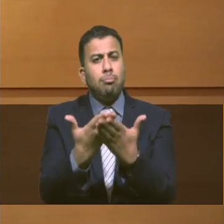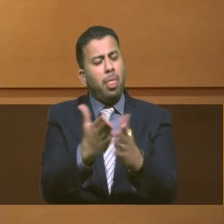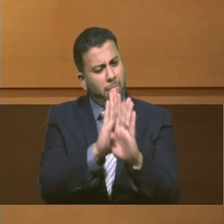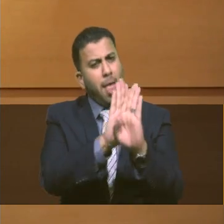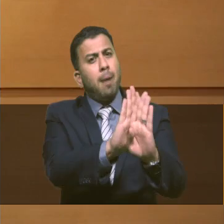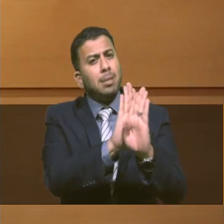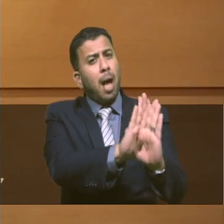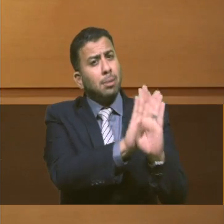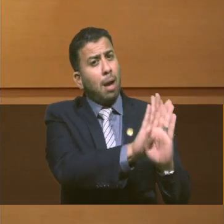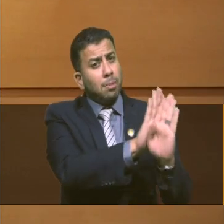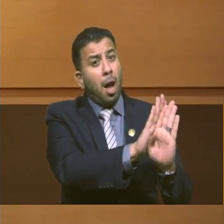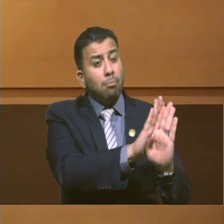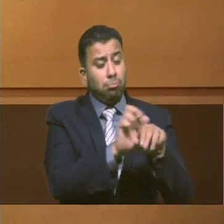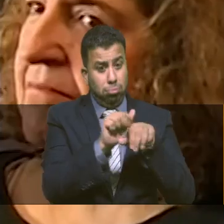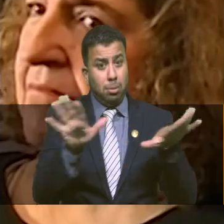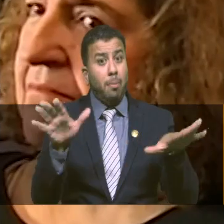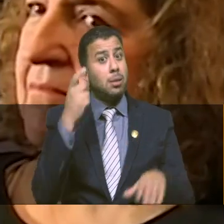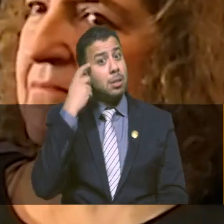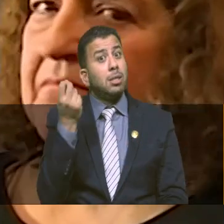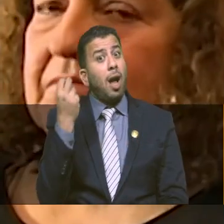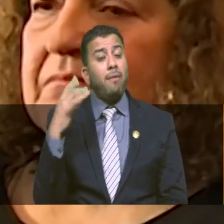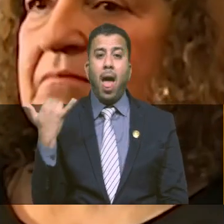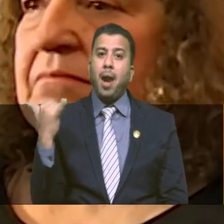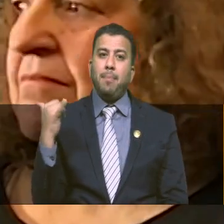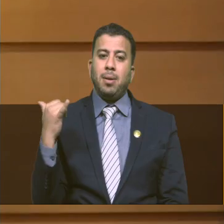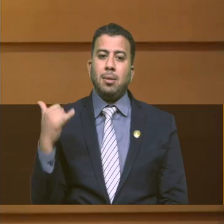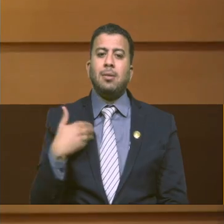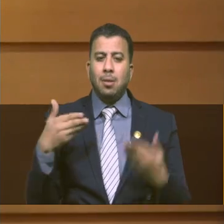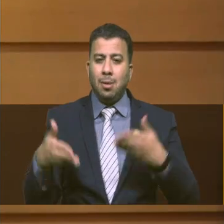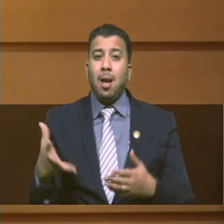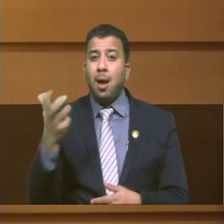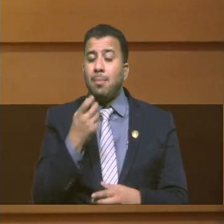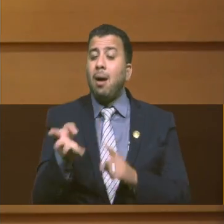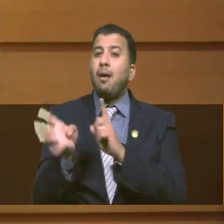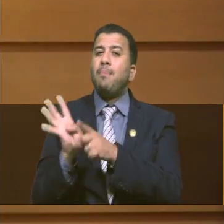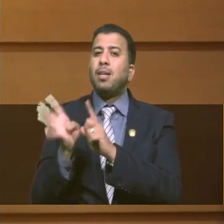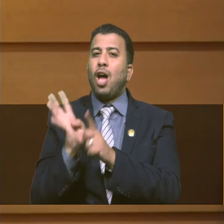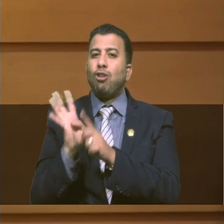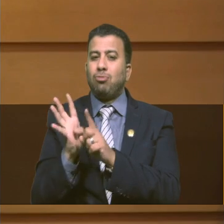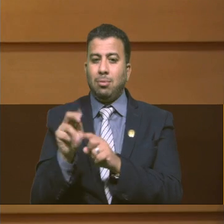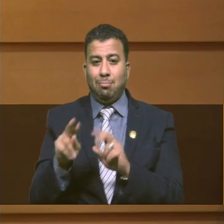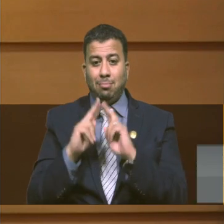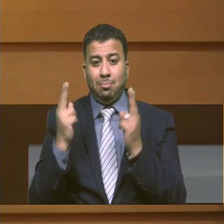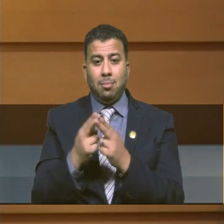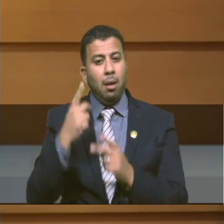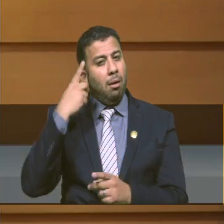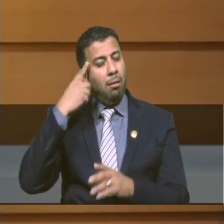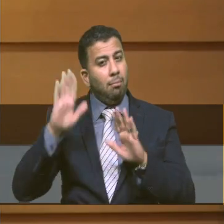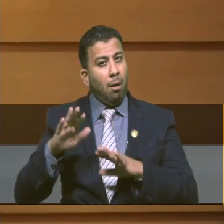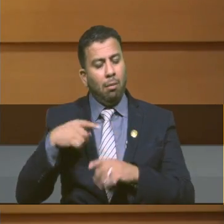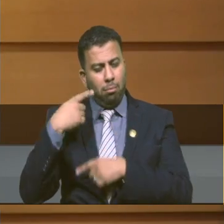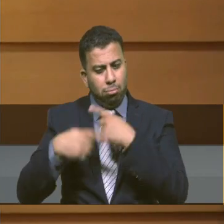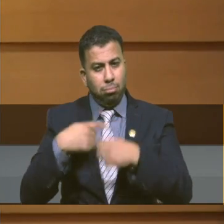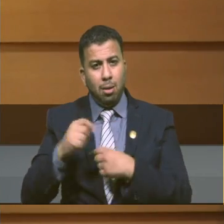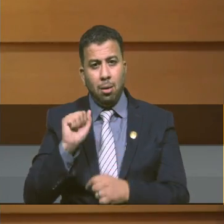الكامل لإبراز الثقافة العربية. ها هي حلقتنا 14 بعدما ترسخت المسيرة